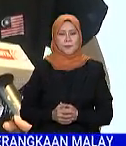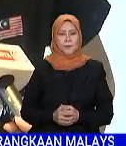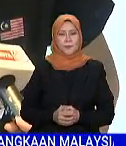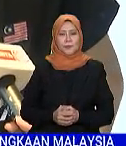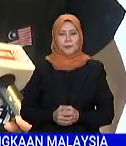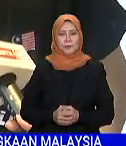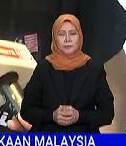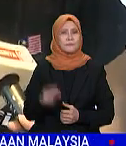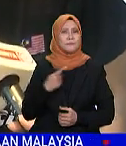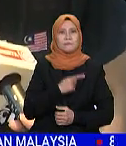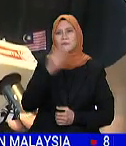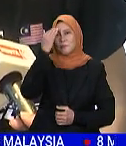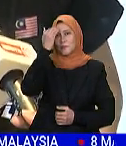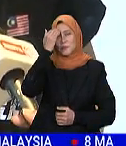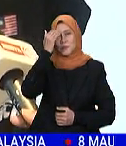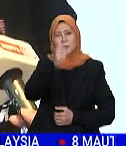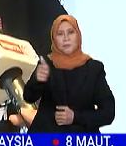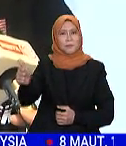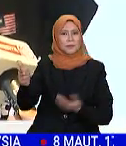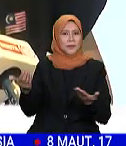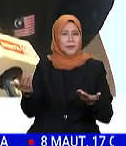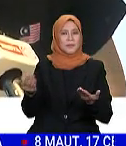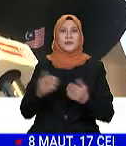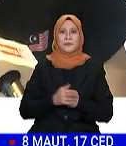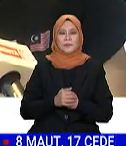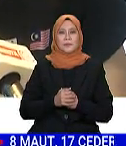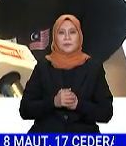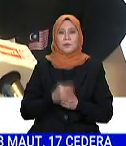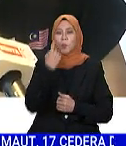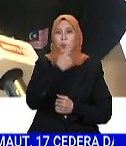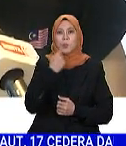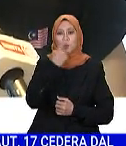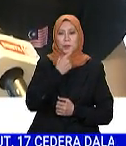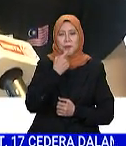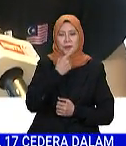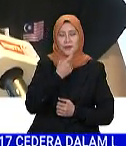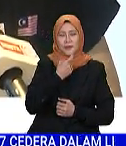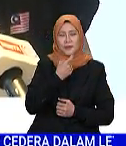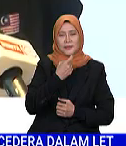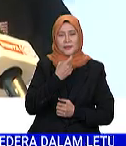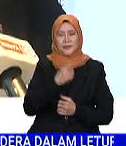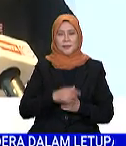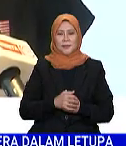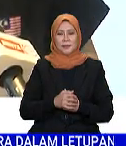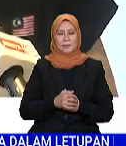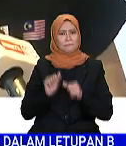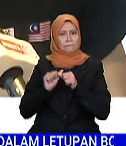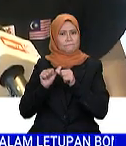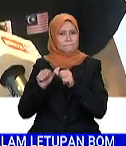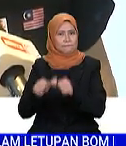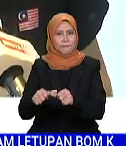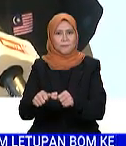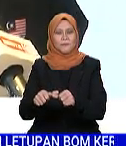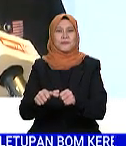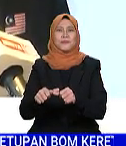Sebab kita pun tahu masing-masing lah, tengok that day hari ni siapa yang how to say more consistent